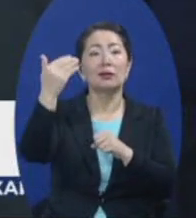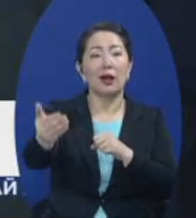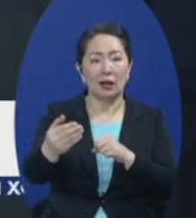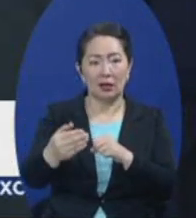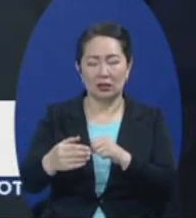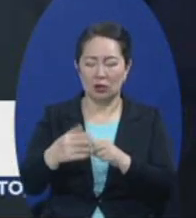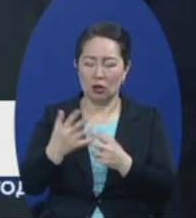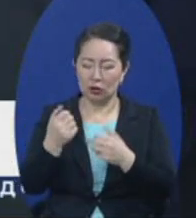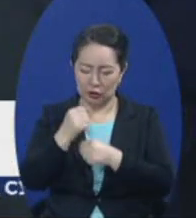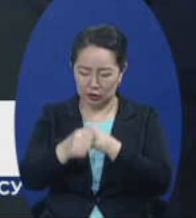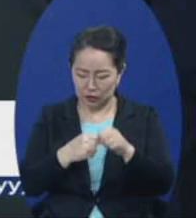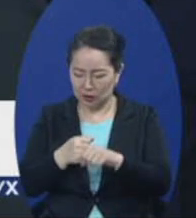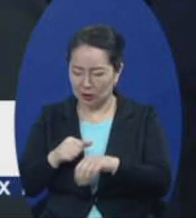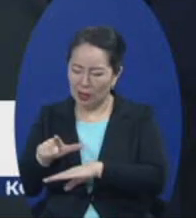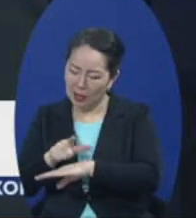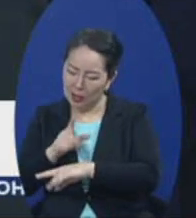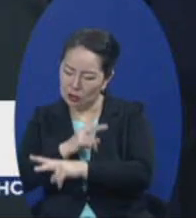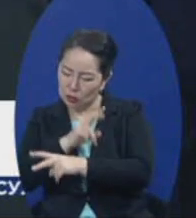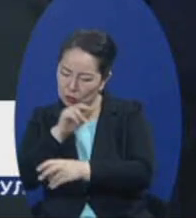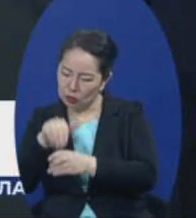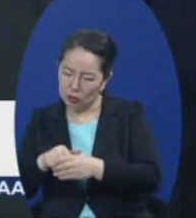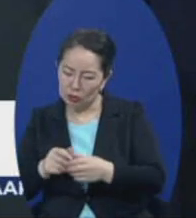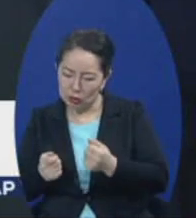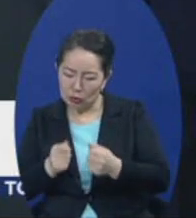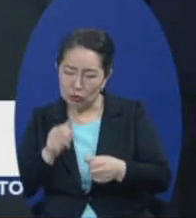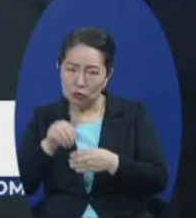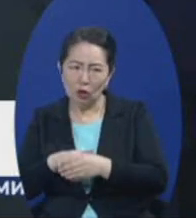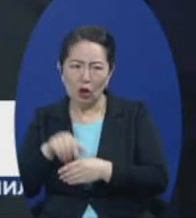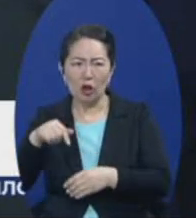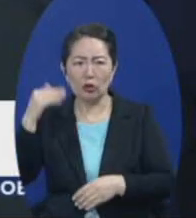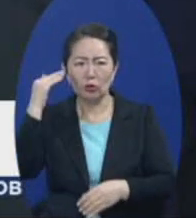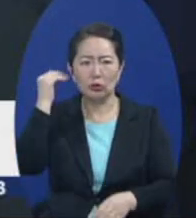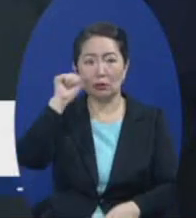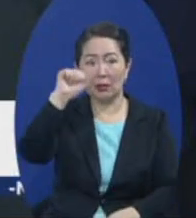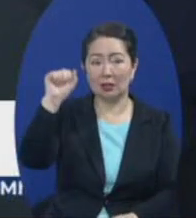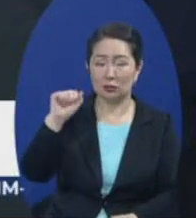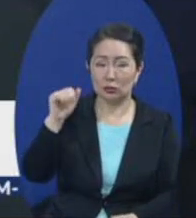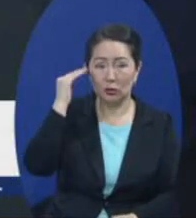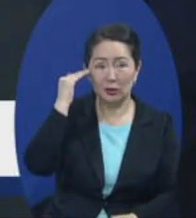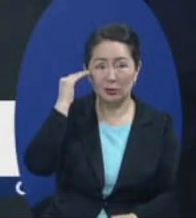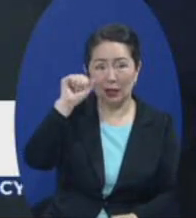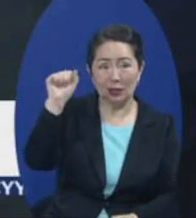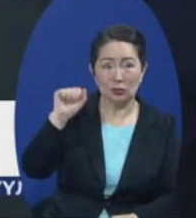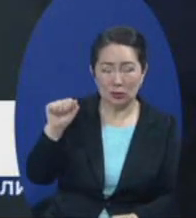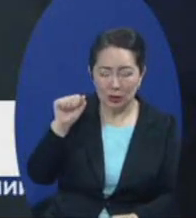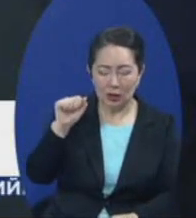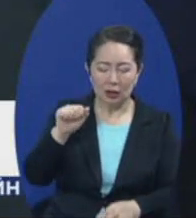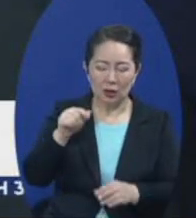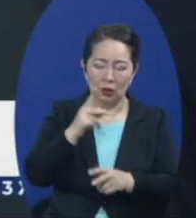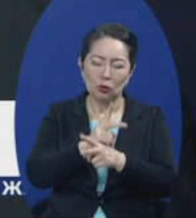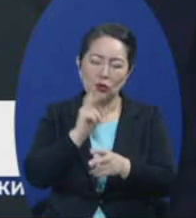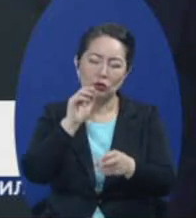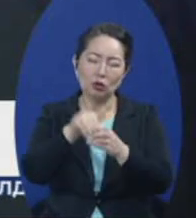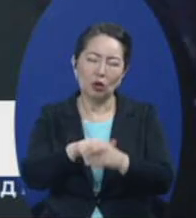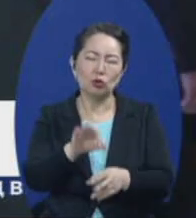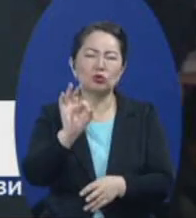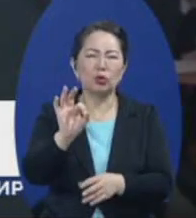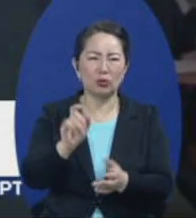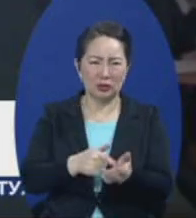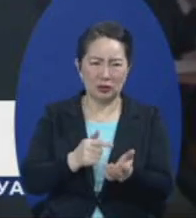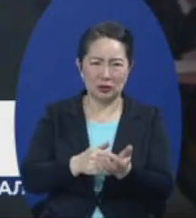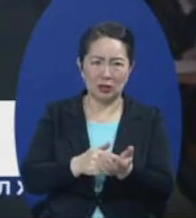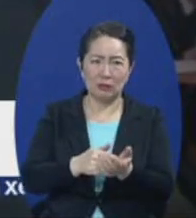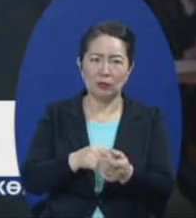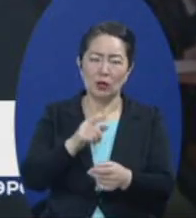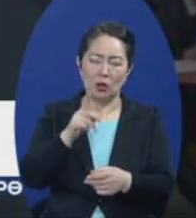одоо зохицуултууд хийх газрын хуулийн дээр өнөөдөр тулгамдаад байгаа олон асуудлууд одоо энэ хуулийн дээр зөв талаасаа тусгагдаасаа энэ хууль